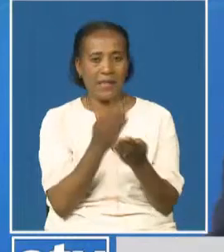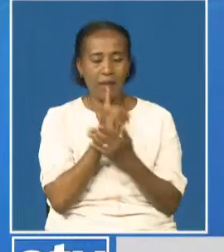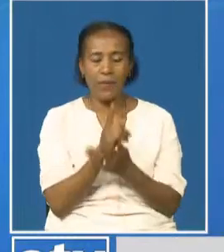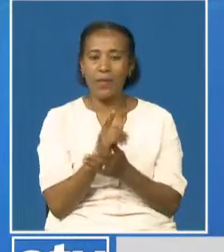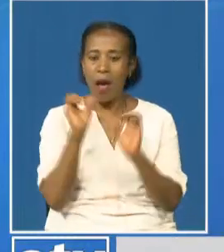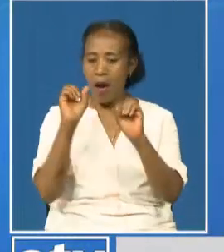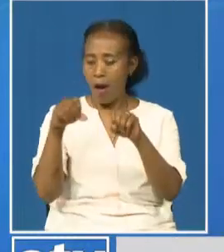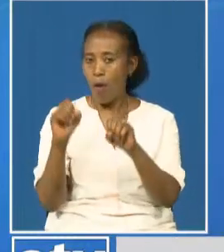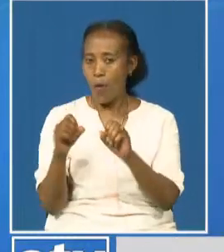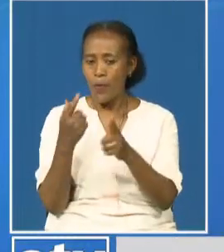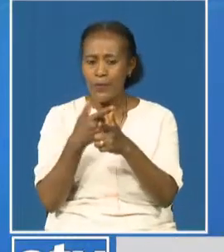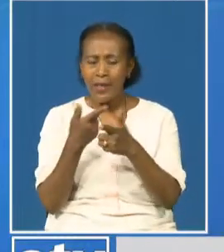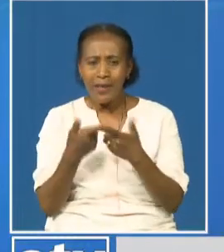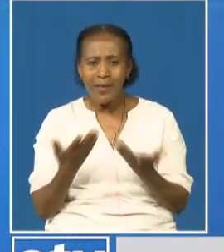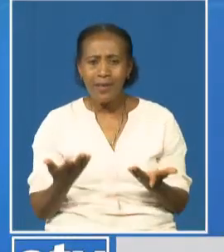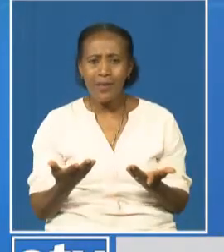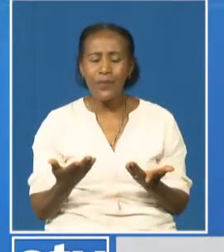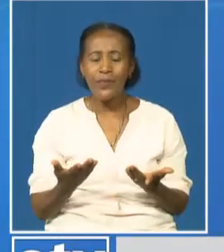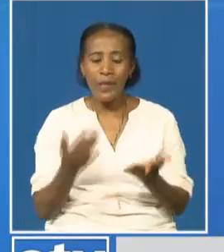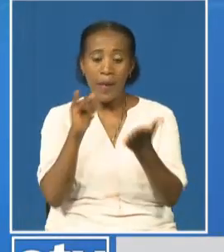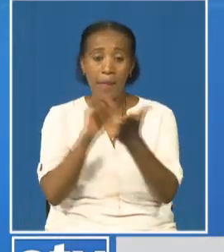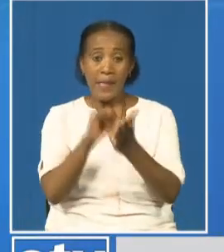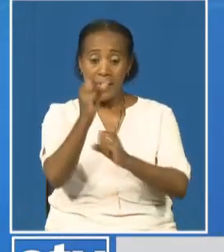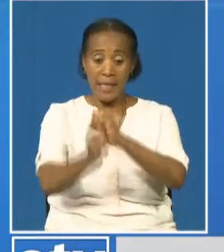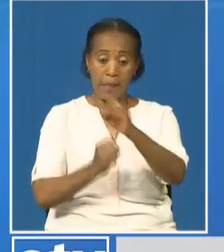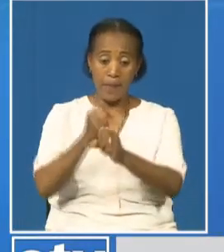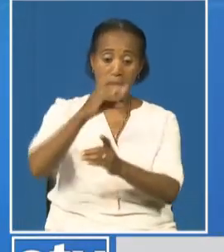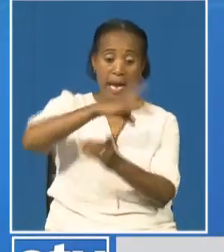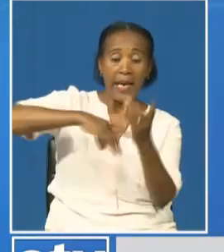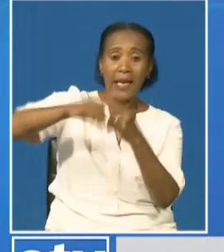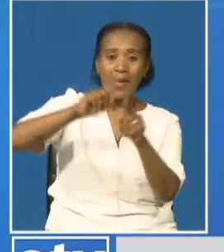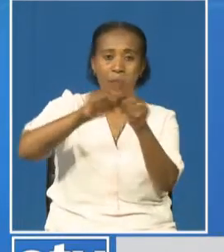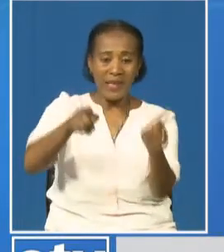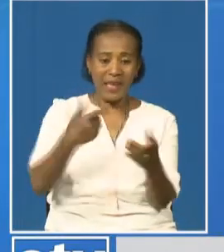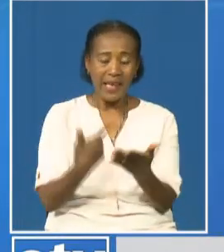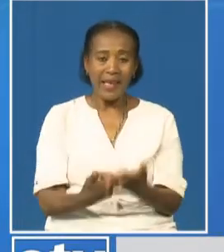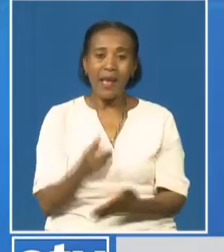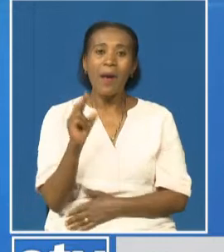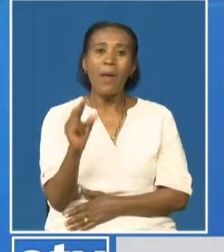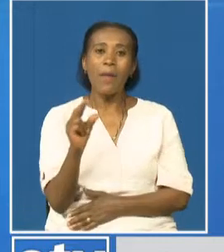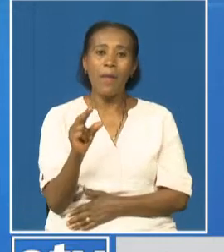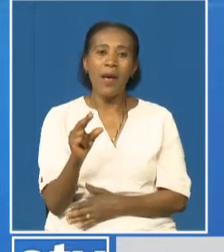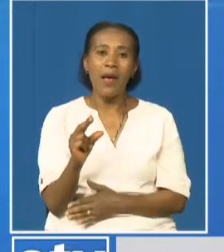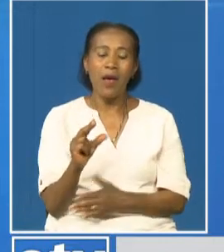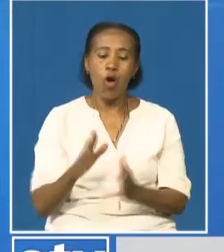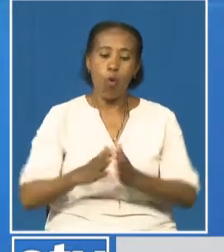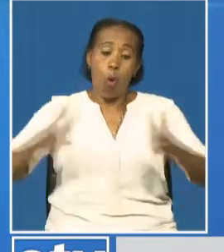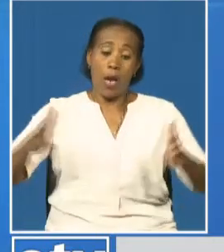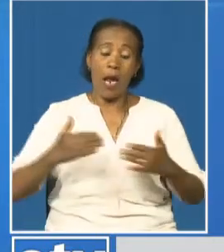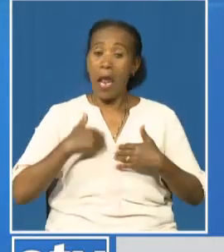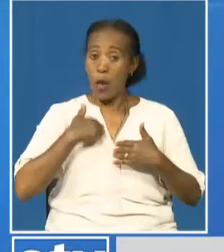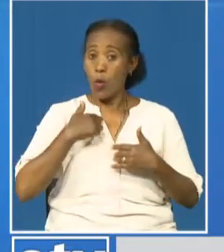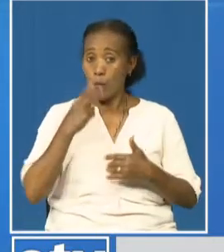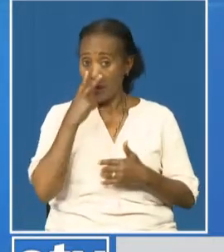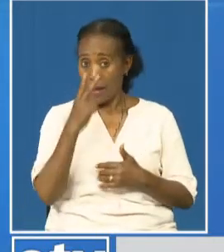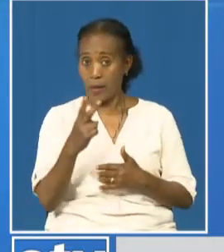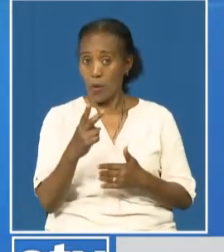ነው። አዎ እንግዲህ በዚህ እድሜ ክልል በተለይ ይሄ በጎላ ብሎ የሚታየው አሁን ያነሳው